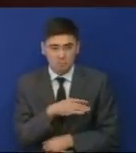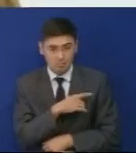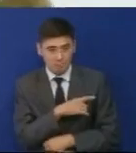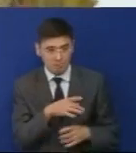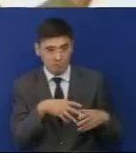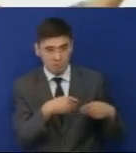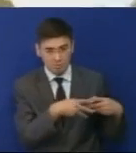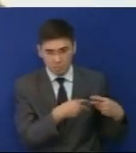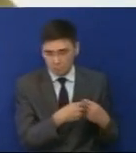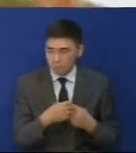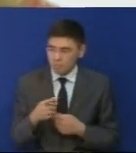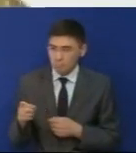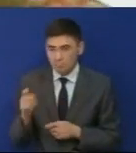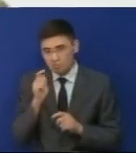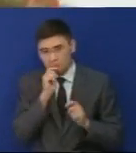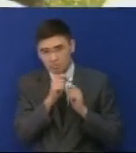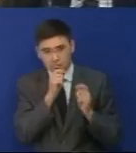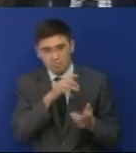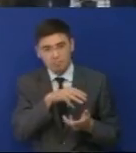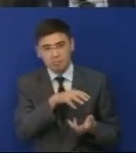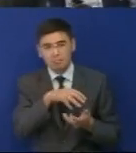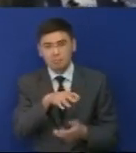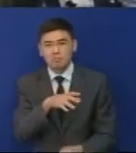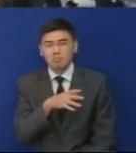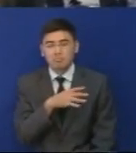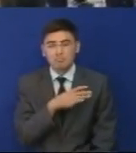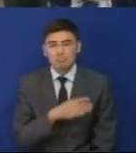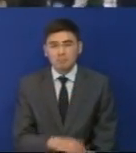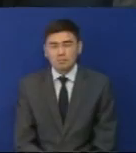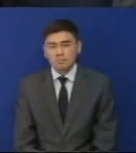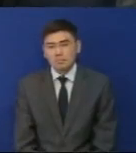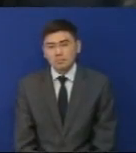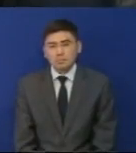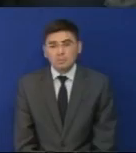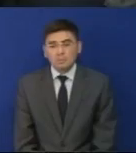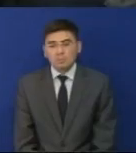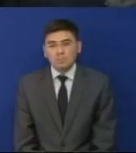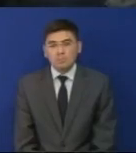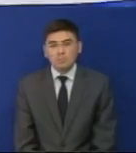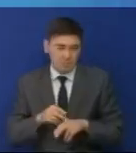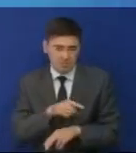в мероприятии были вручены ценные подарки сау левой вильи выезжал максимов телеканал 7